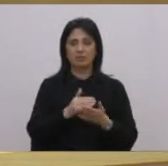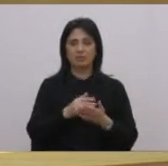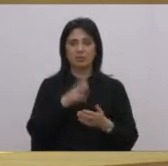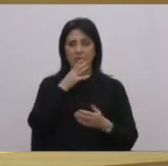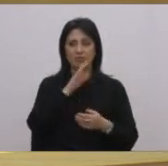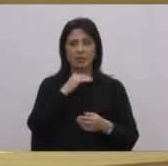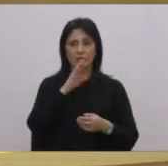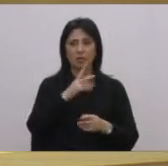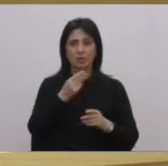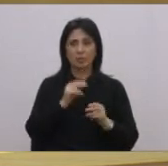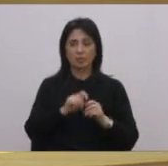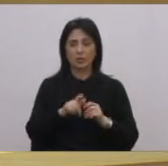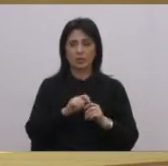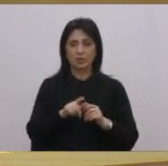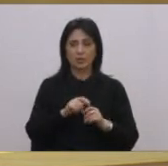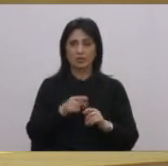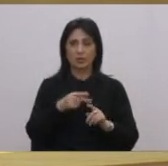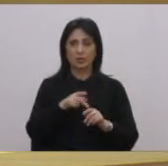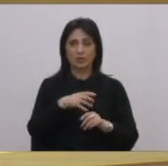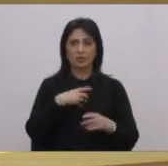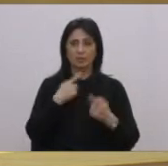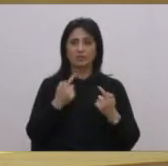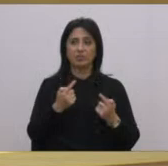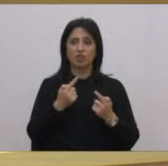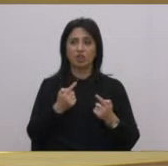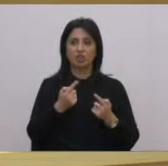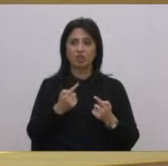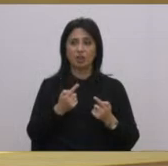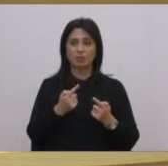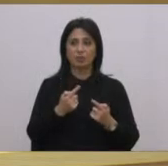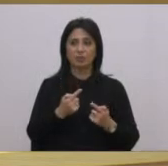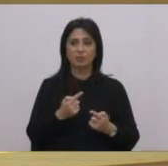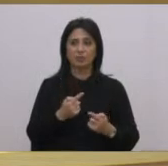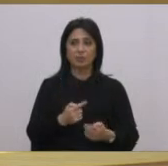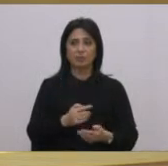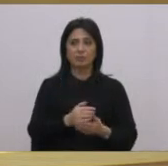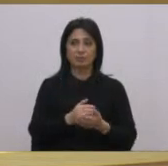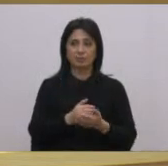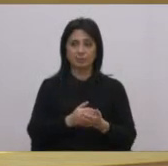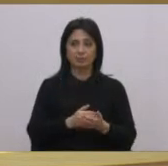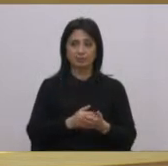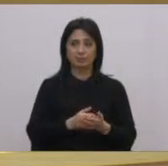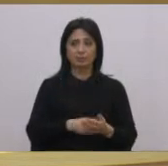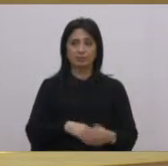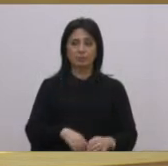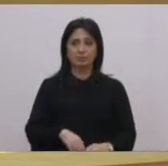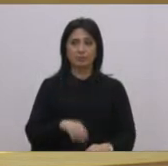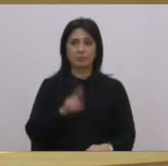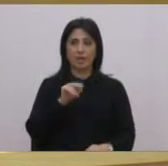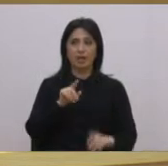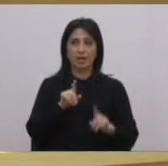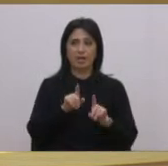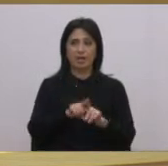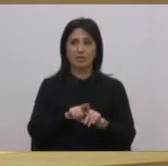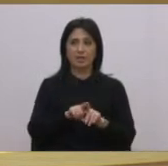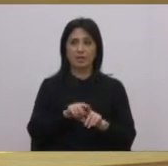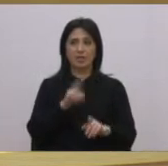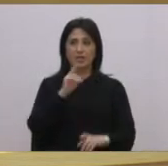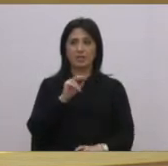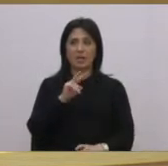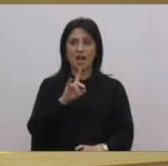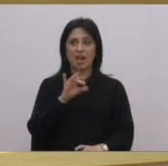პერიოდში დაფინანსება. ეს მნიშვნელოვანია სკურის გზა წალენჯიხის განვითარებისთვის და ასევე